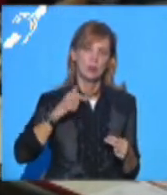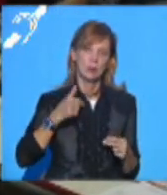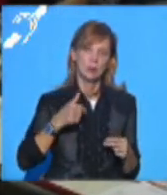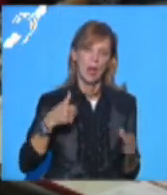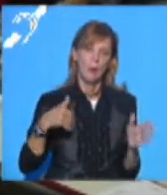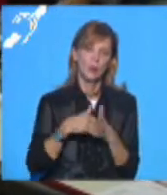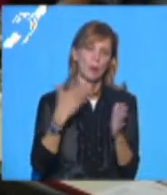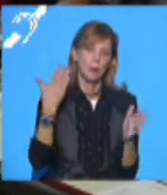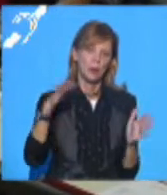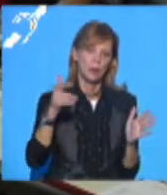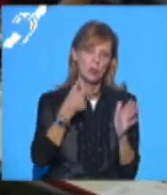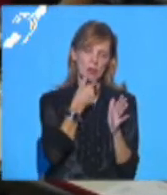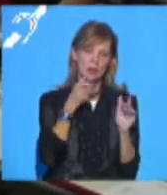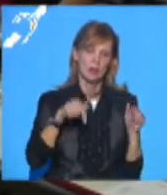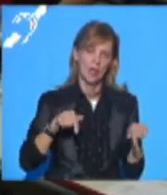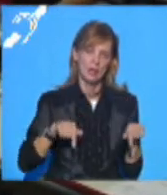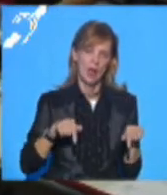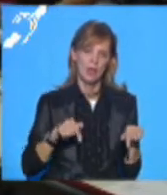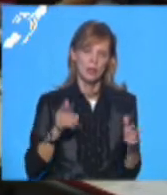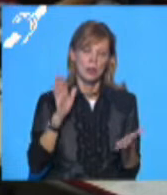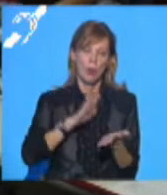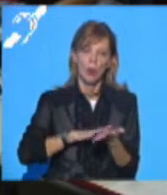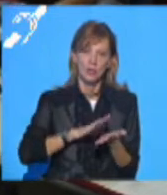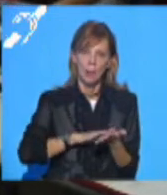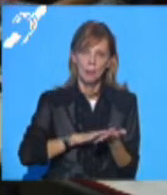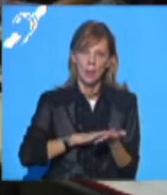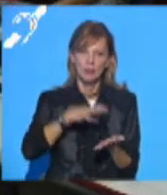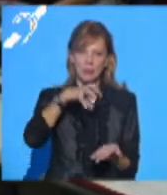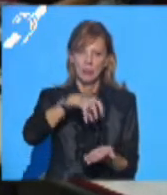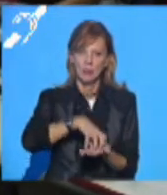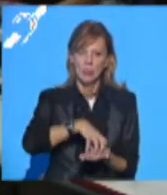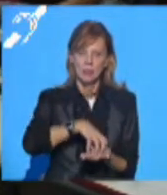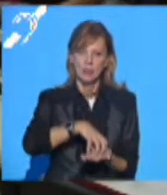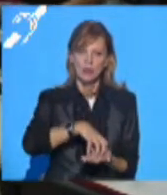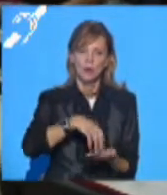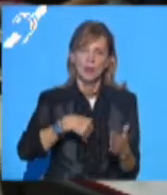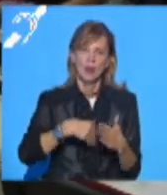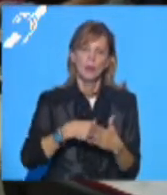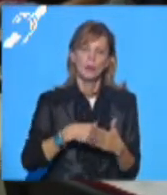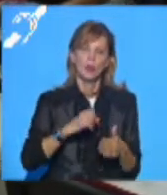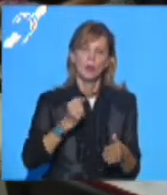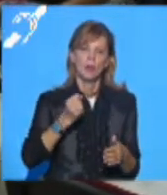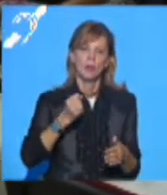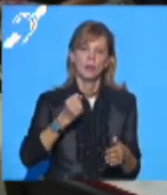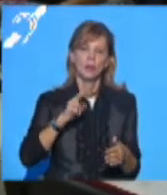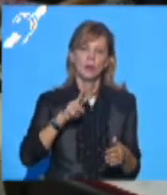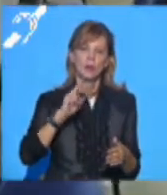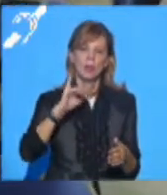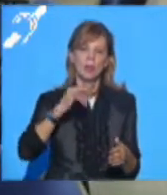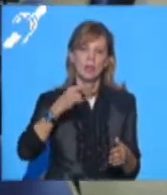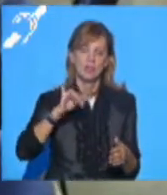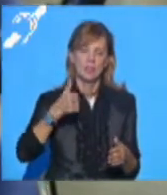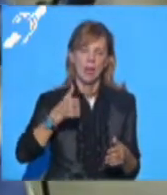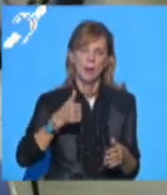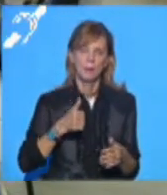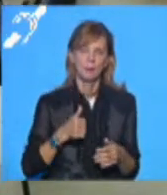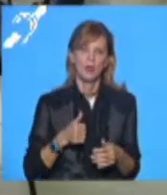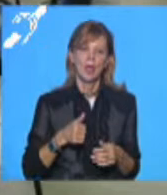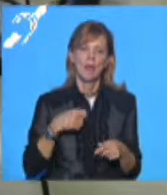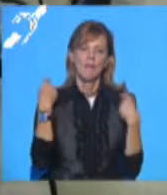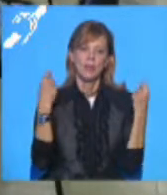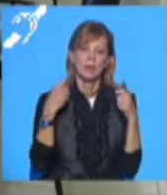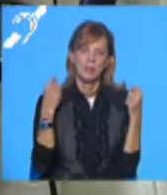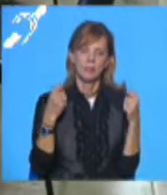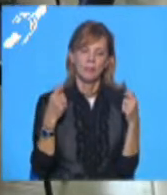ani. S-au aclimatizat din toată zona Clisurii Dunării, aici la Sfinița și la fosta insula Adacale.